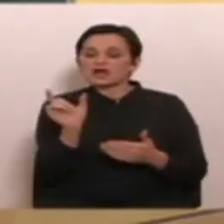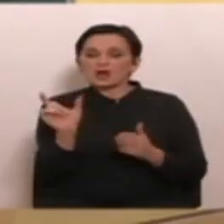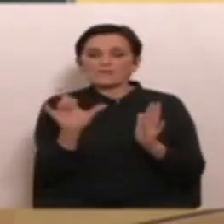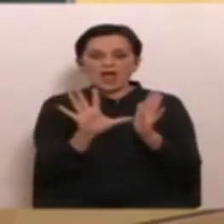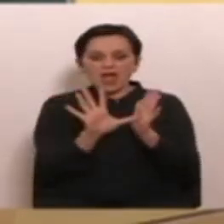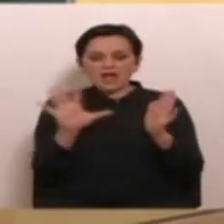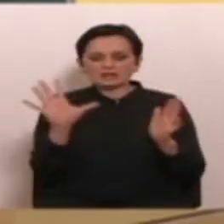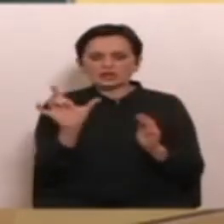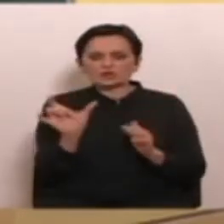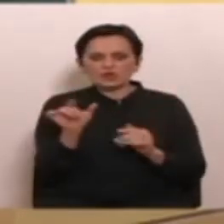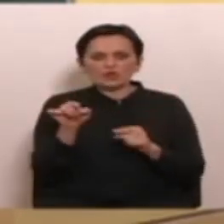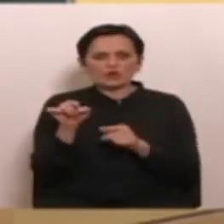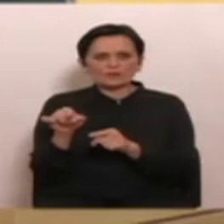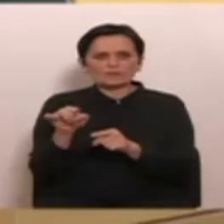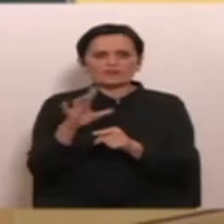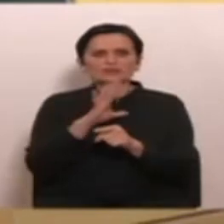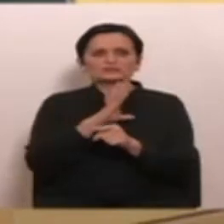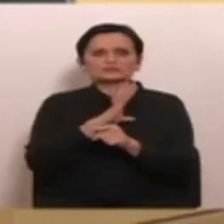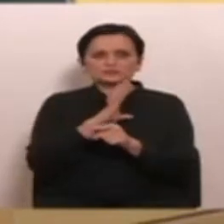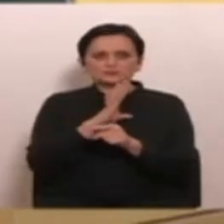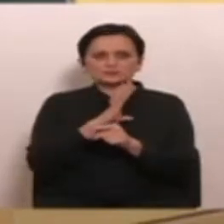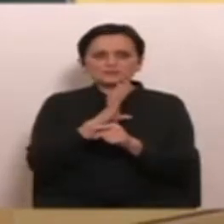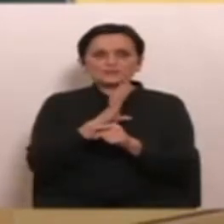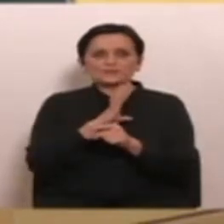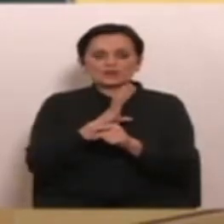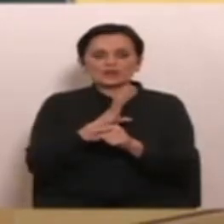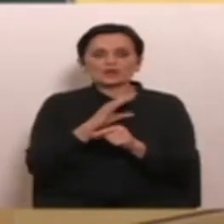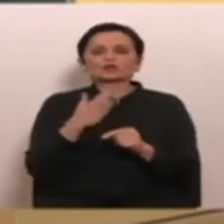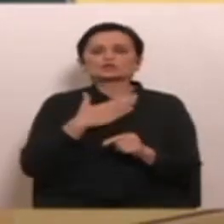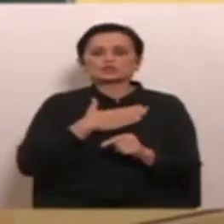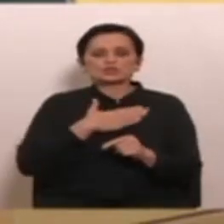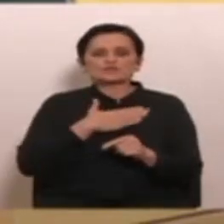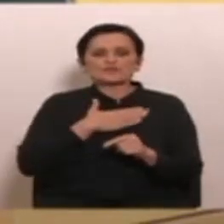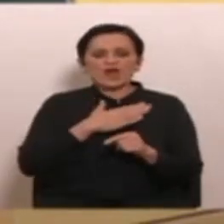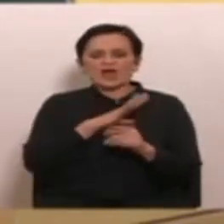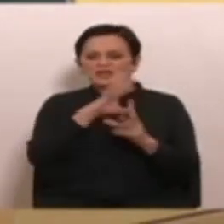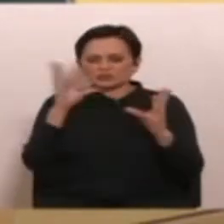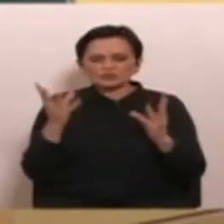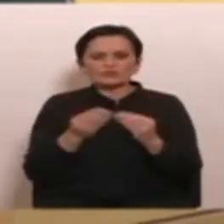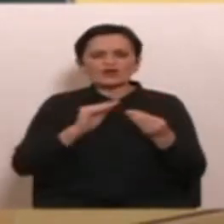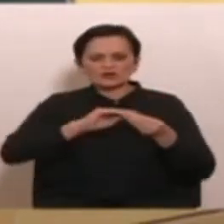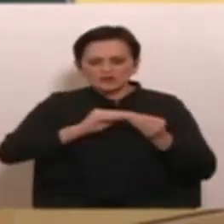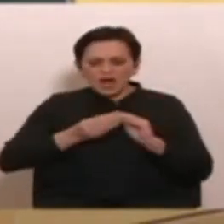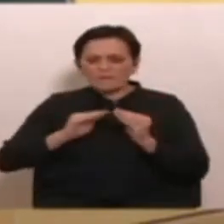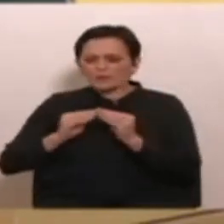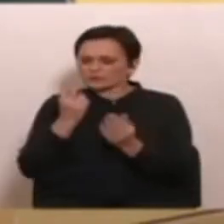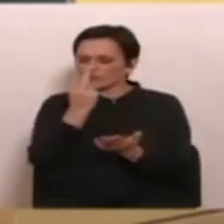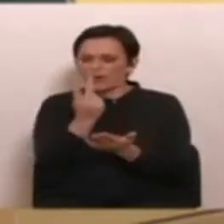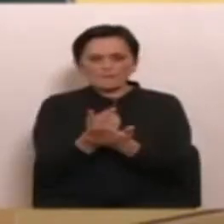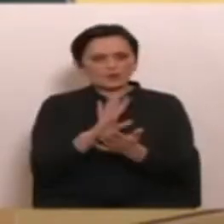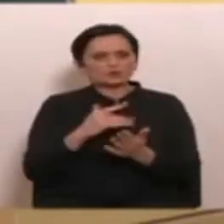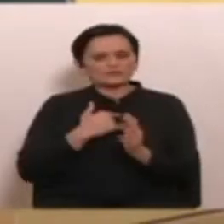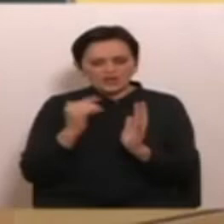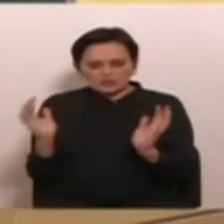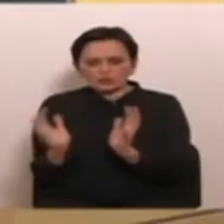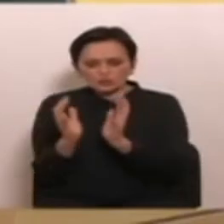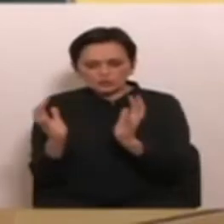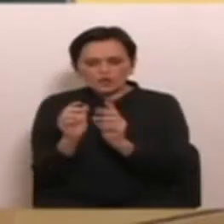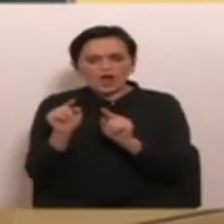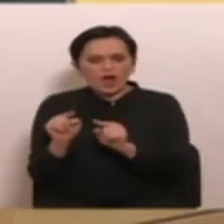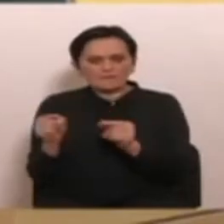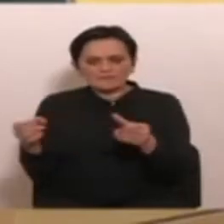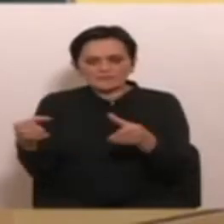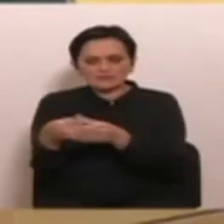ყოველთვის მიმზიდველი იყო ინვესტორებისთვის და ჩვენ ყველა არსებული გამოწვევის მიუხედავად ვუნარჩუნებთ ამ სექტორს